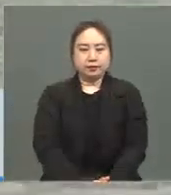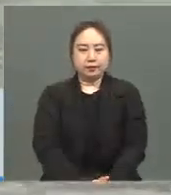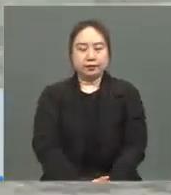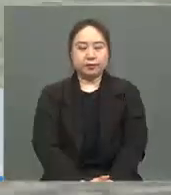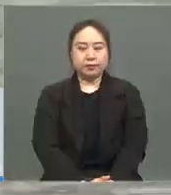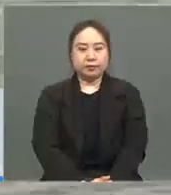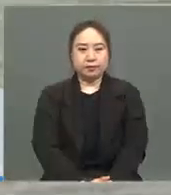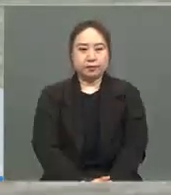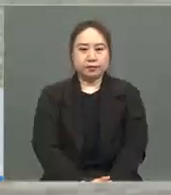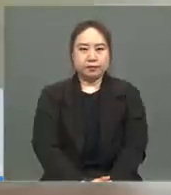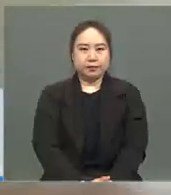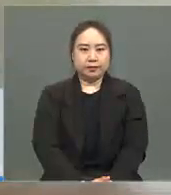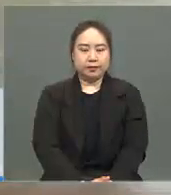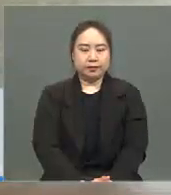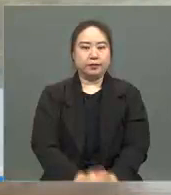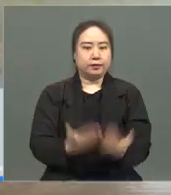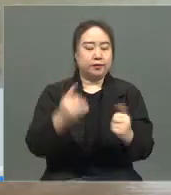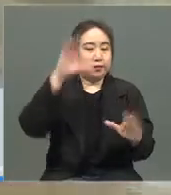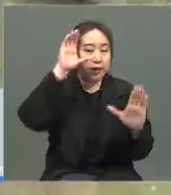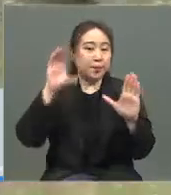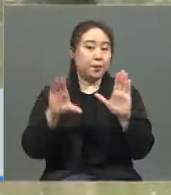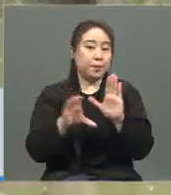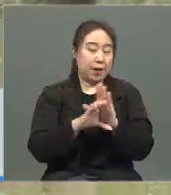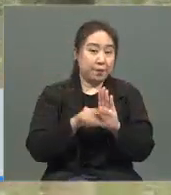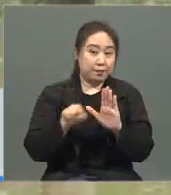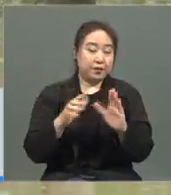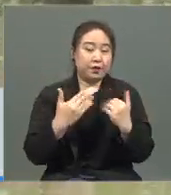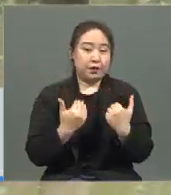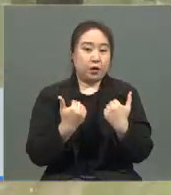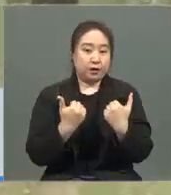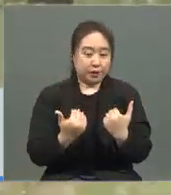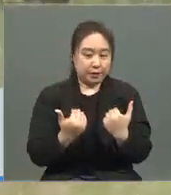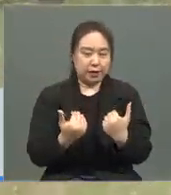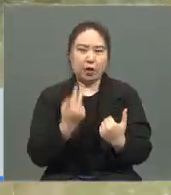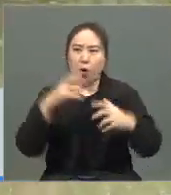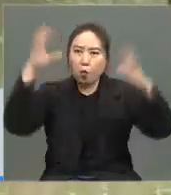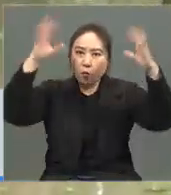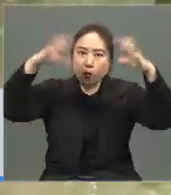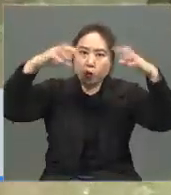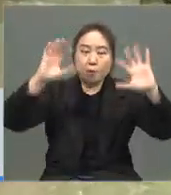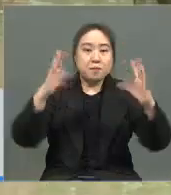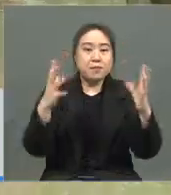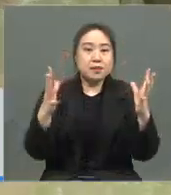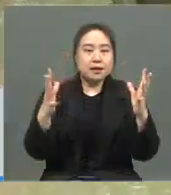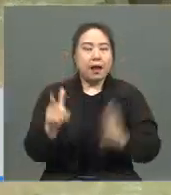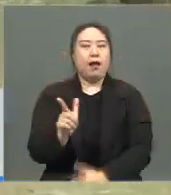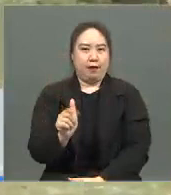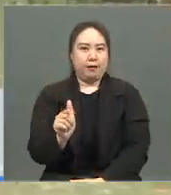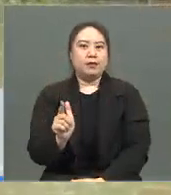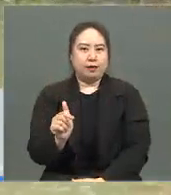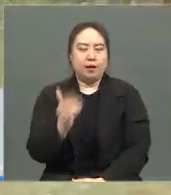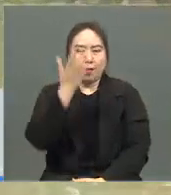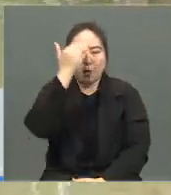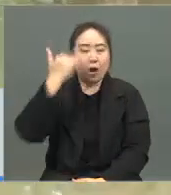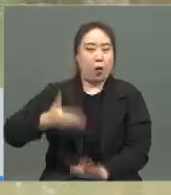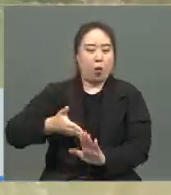แล้วก็ถือว่าเป็นภาพบรรยากาศล่าสุดตอนนี้นะคะจะเห็นได้ว่าตอนนี้ไม่มีฝนตกลงมาในพื้นที่ถือว่าเป็นสัญญาณที่ดีค่ะเพราะว่า